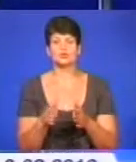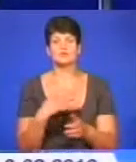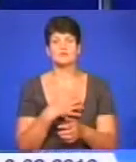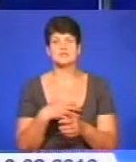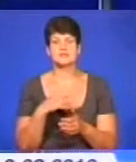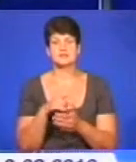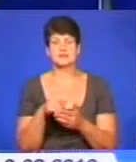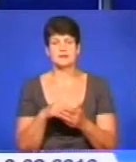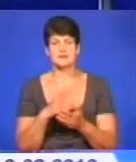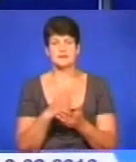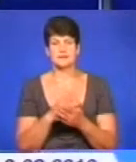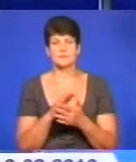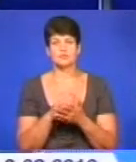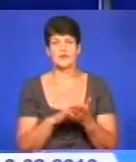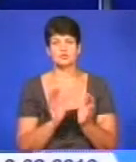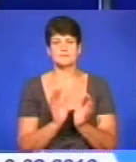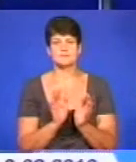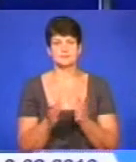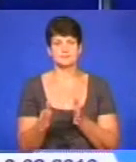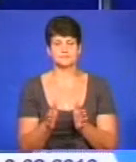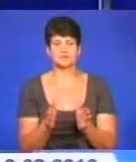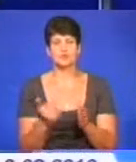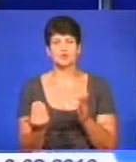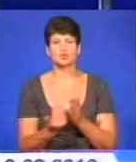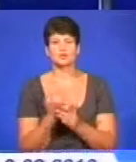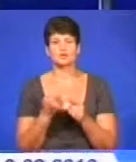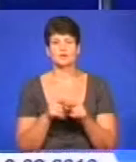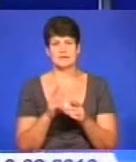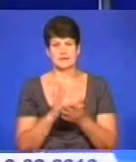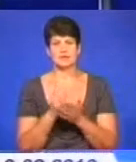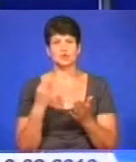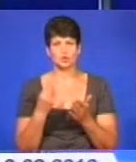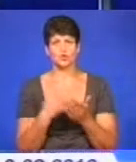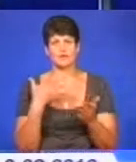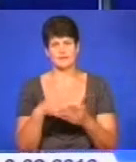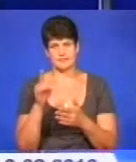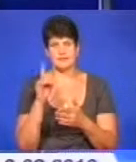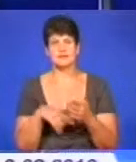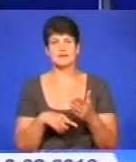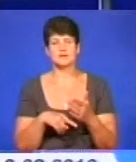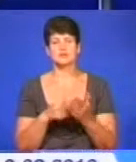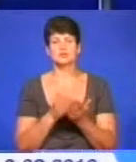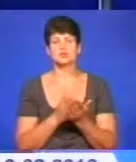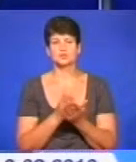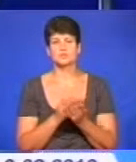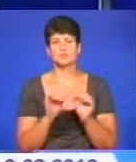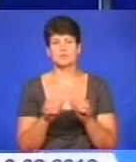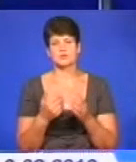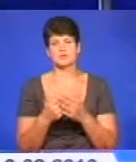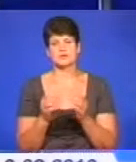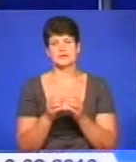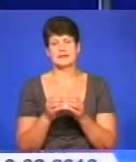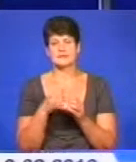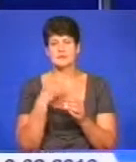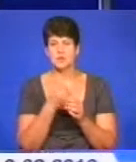питання їх подальшого збереження. Новітні технології є дороговартісними, але більш надійними. Прослужити вони можуть до 10 років. У той